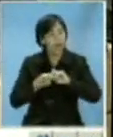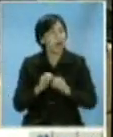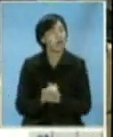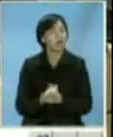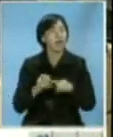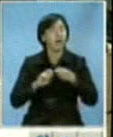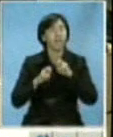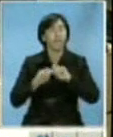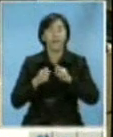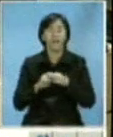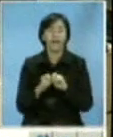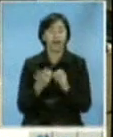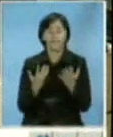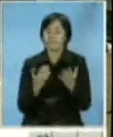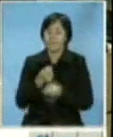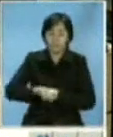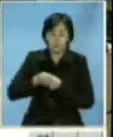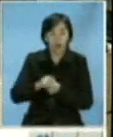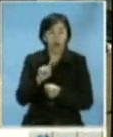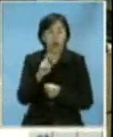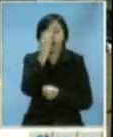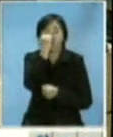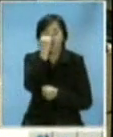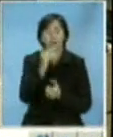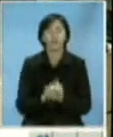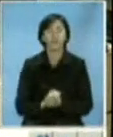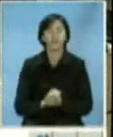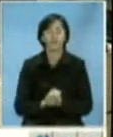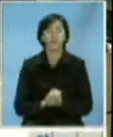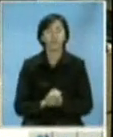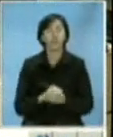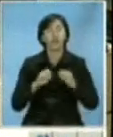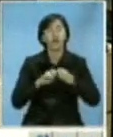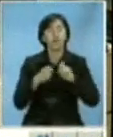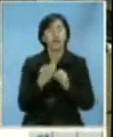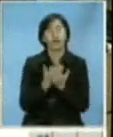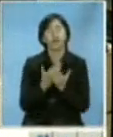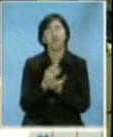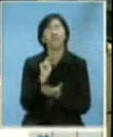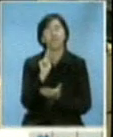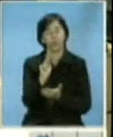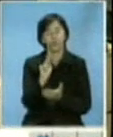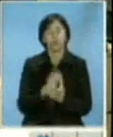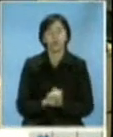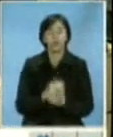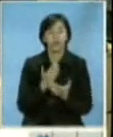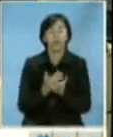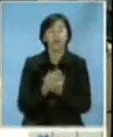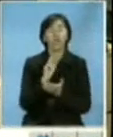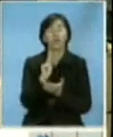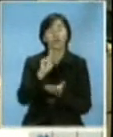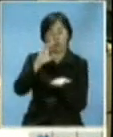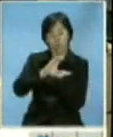ได้ในพื้นที่ได้อีกเนื่องจากอะไรครับเค้าไปกู้เงินจากกองทุน